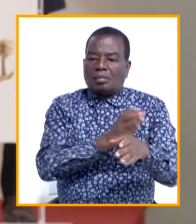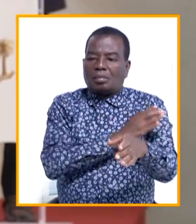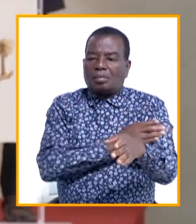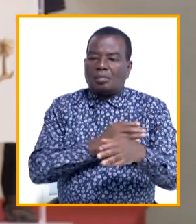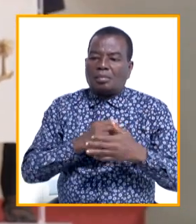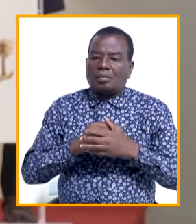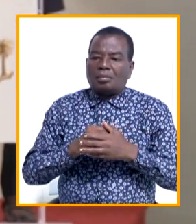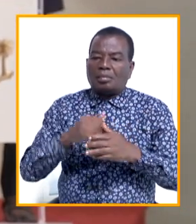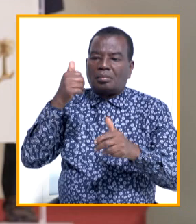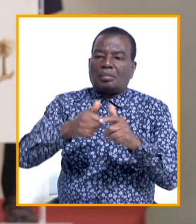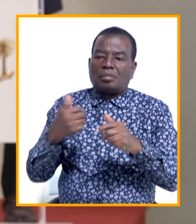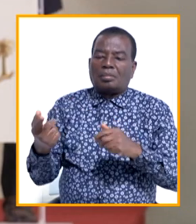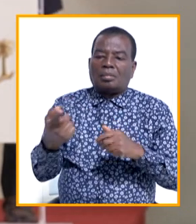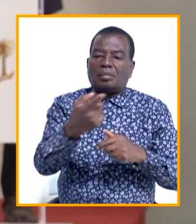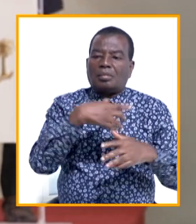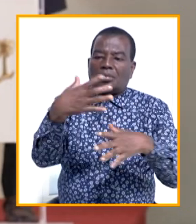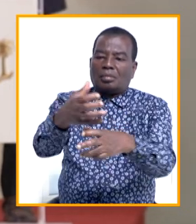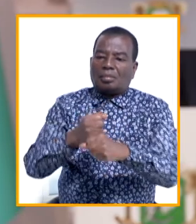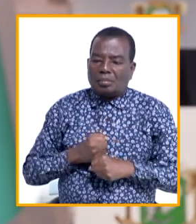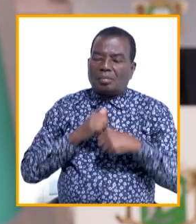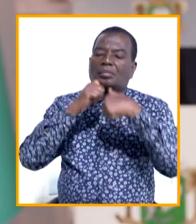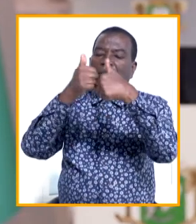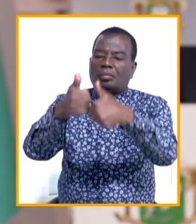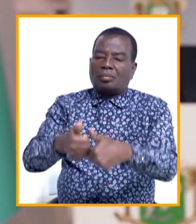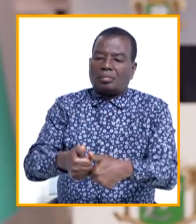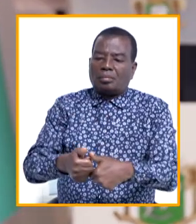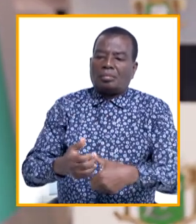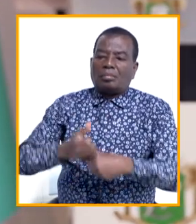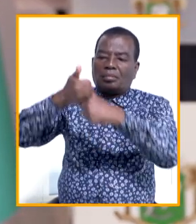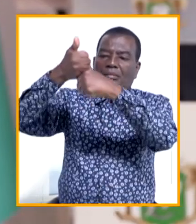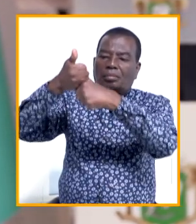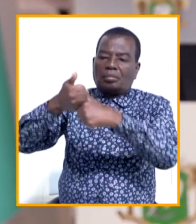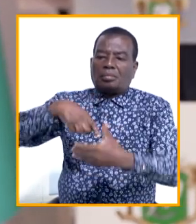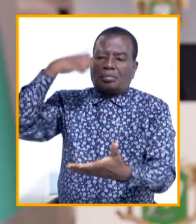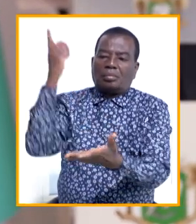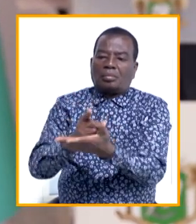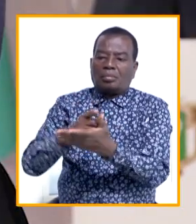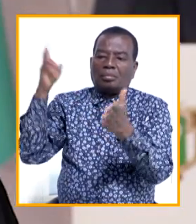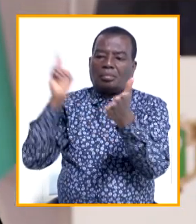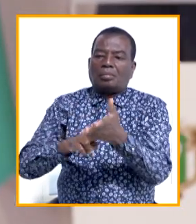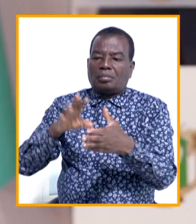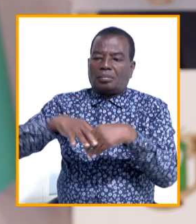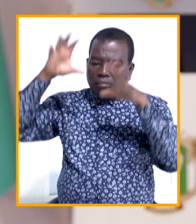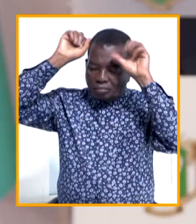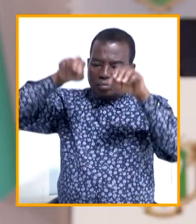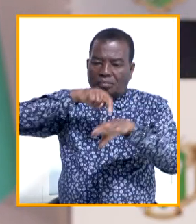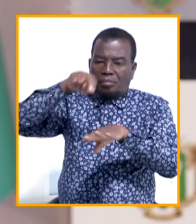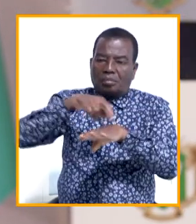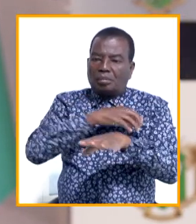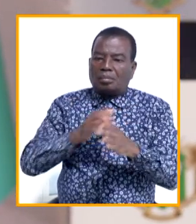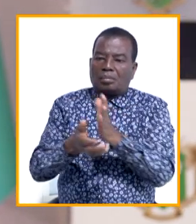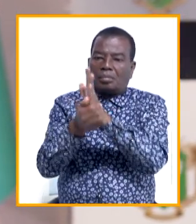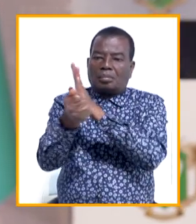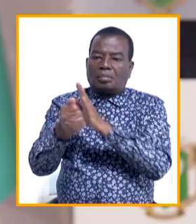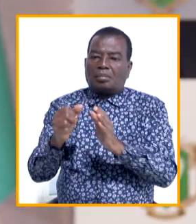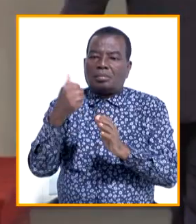socio-culturell chaque lauréa a reçu en récompense un trophée un diplôme signé du chef de l'État et un chèque de